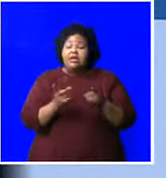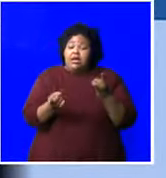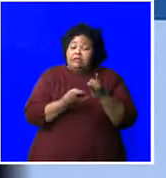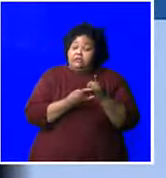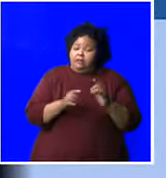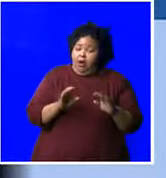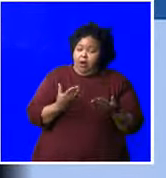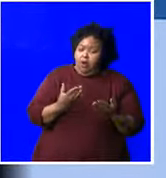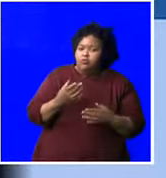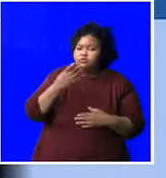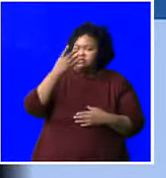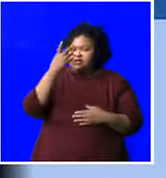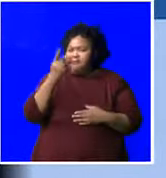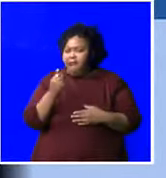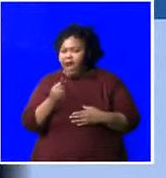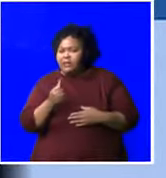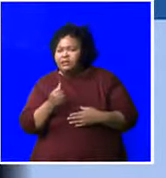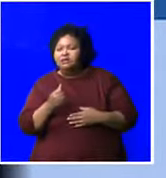singalahlekelwa